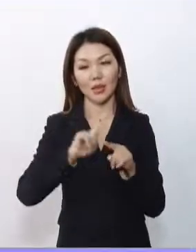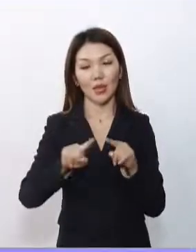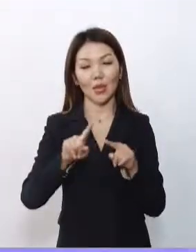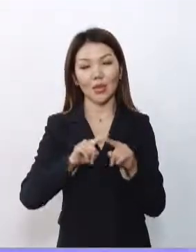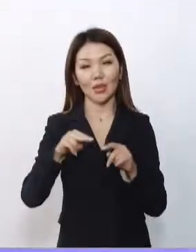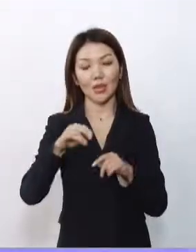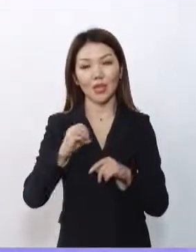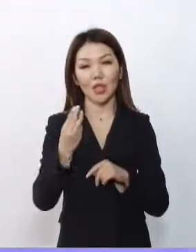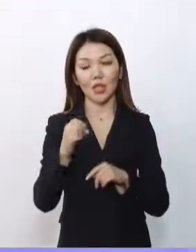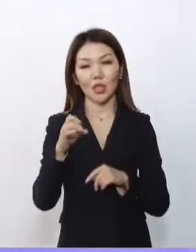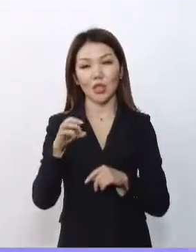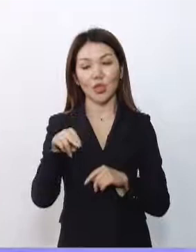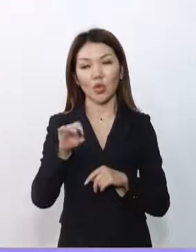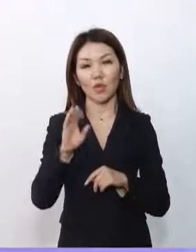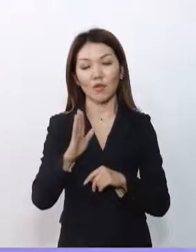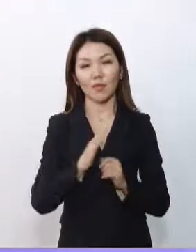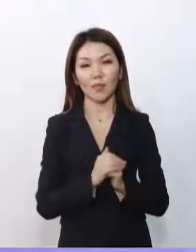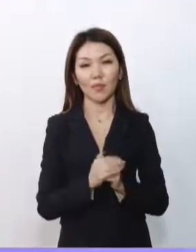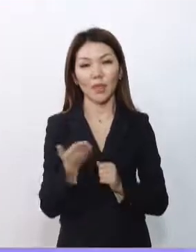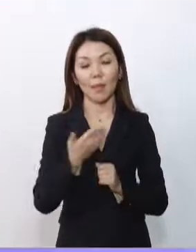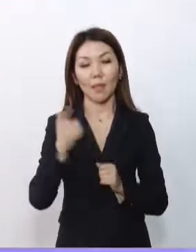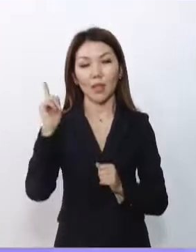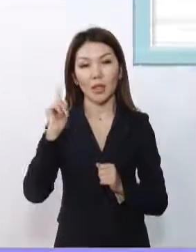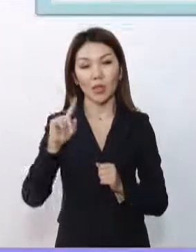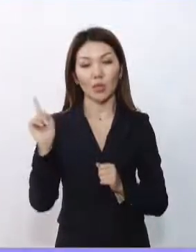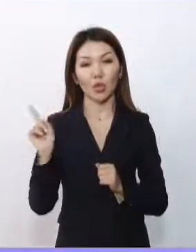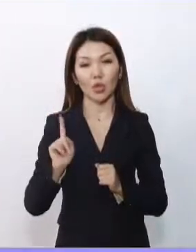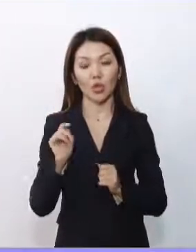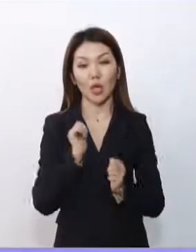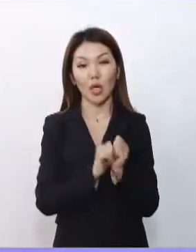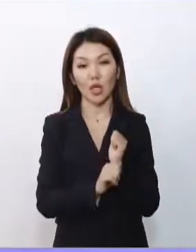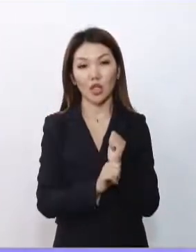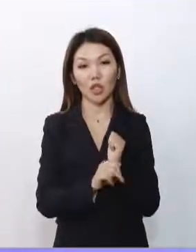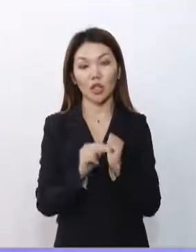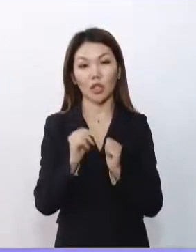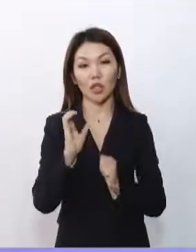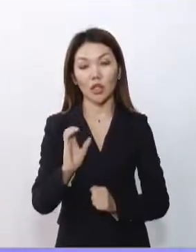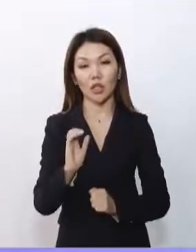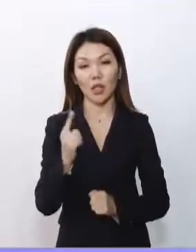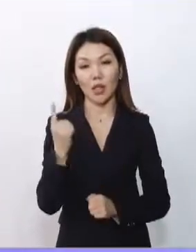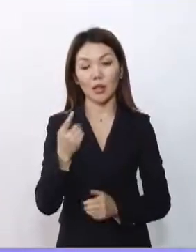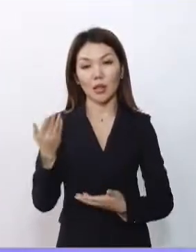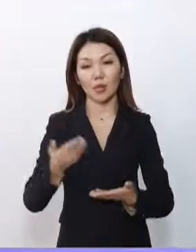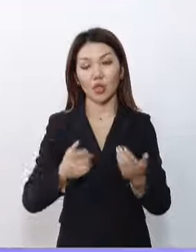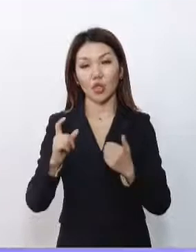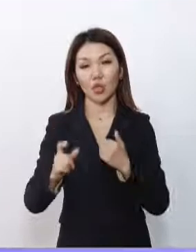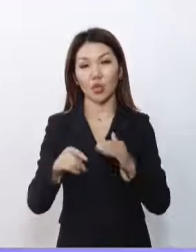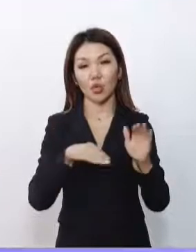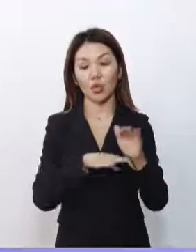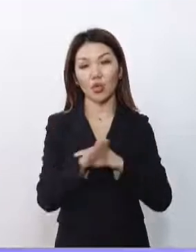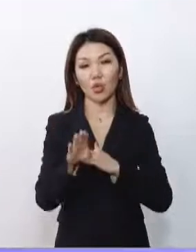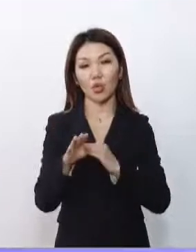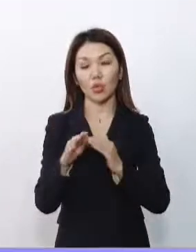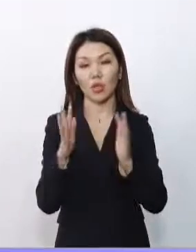пешеходах мы знаем что за каждый час один пешеход удаляется от